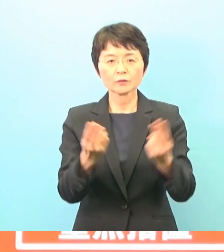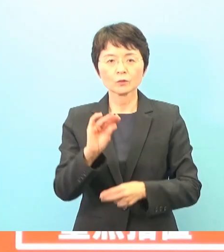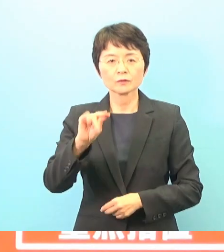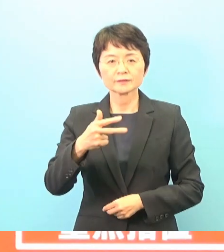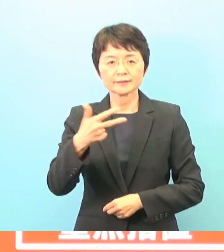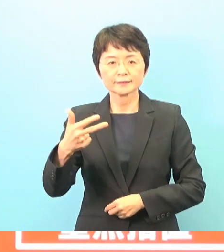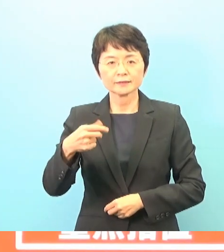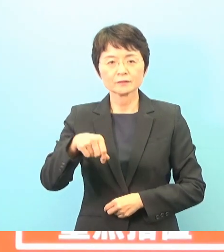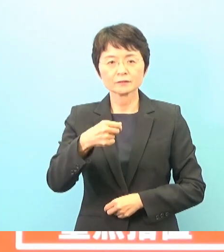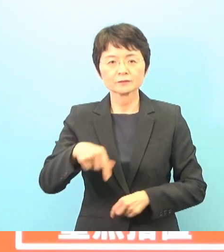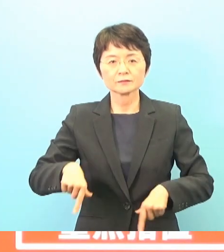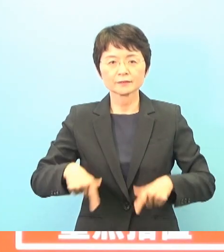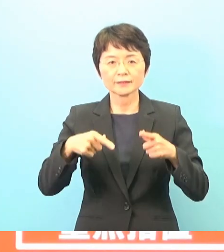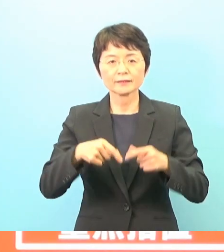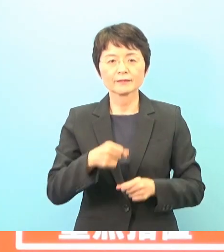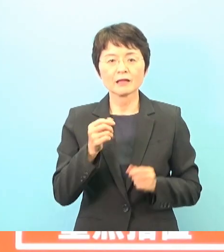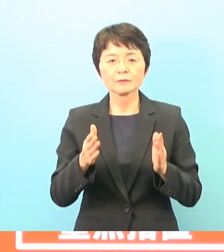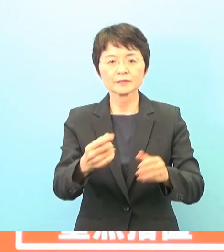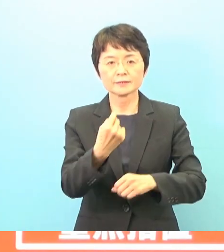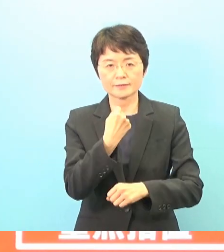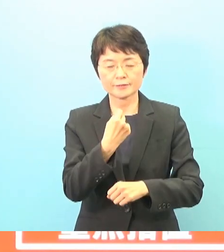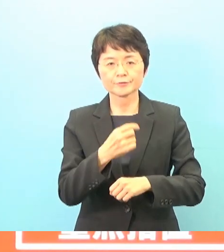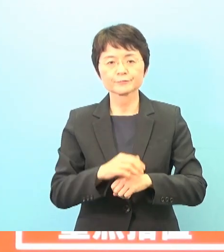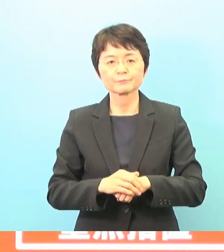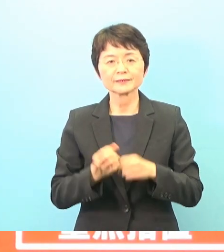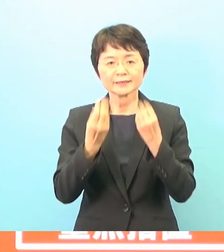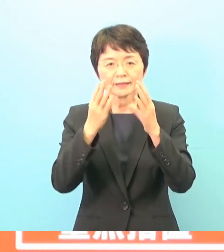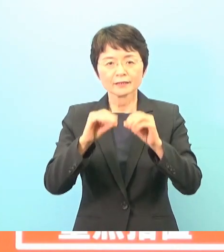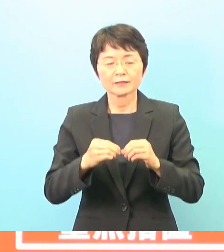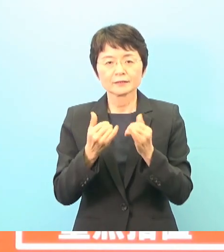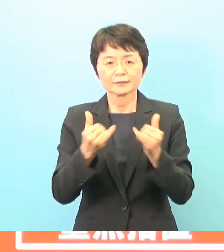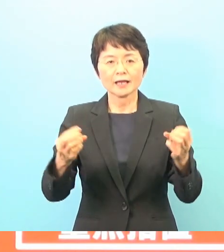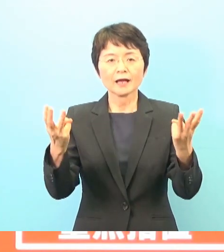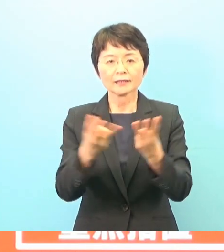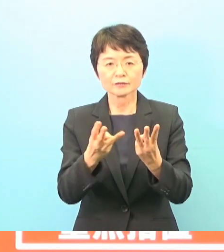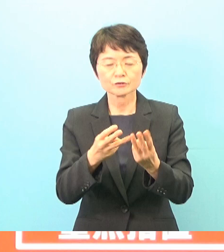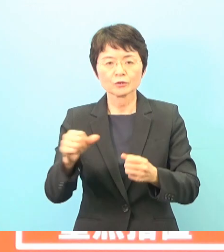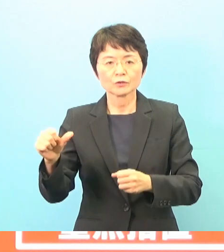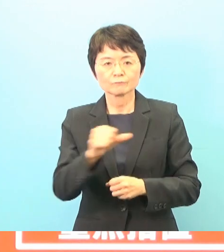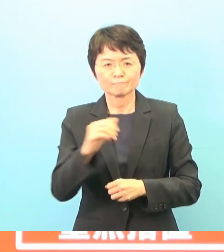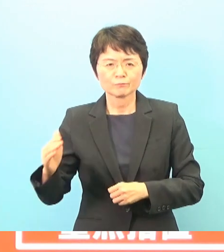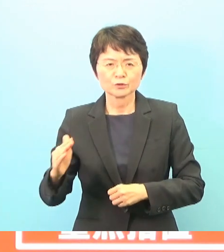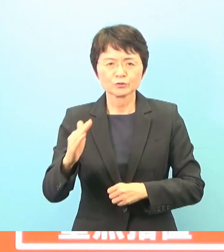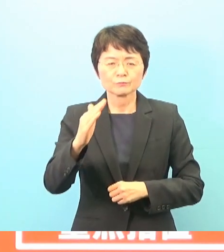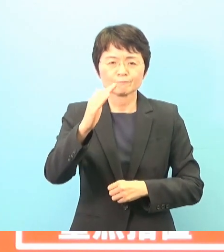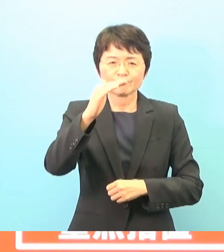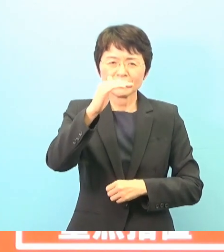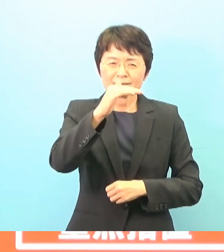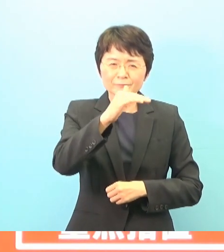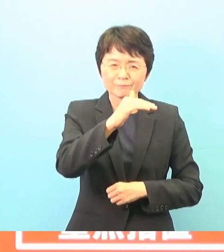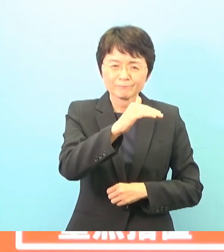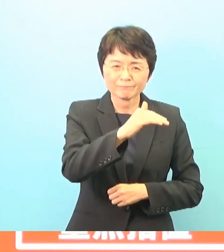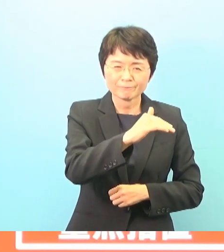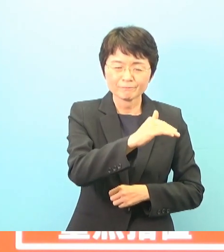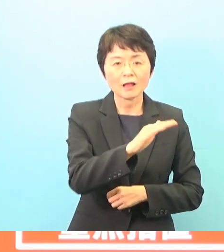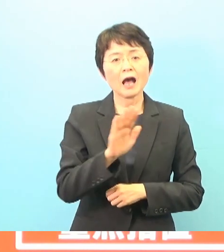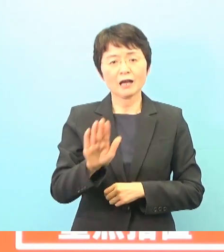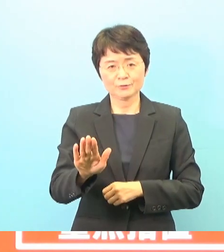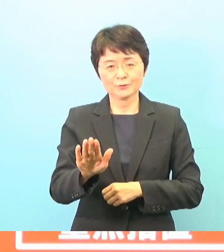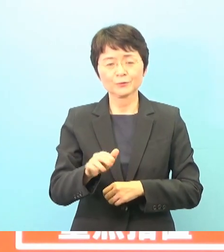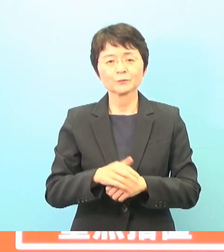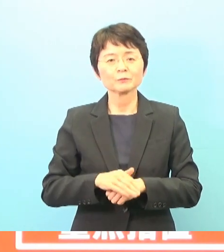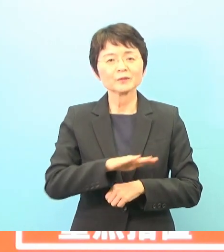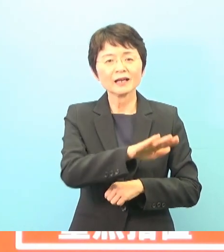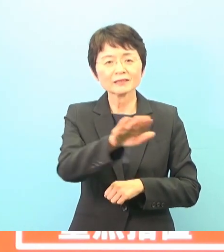北海道知事の鈴木直道です。新規感染者数は急速に増加する局面を脱ししつつあります